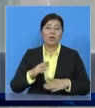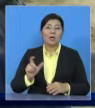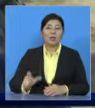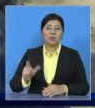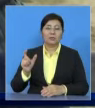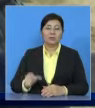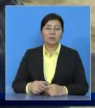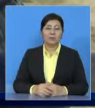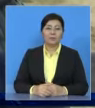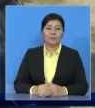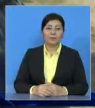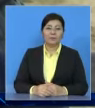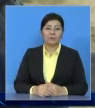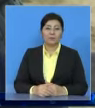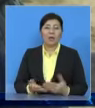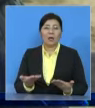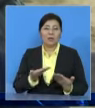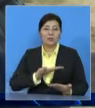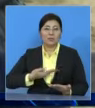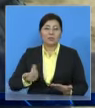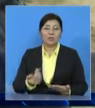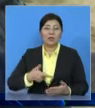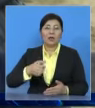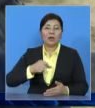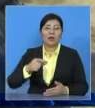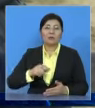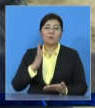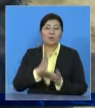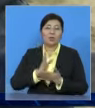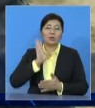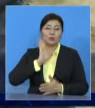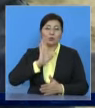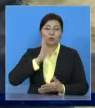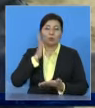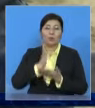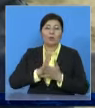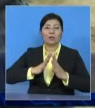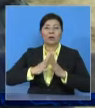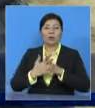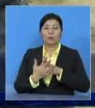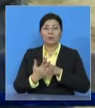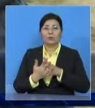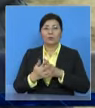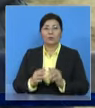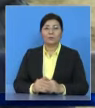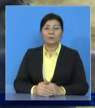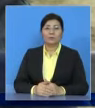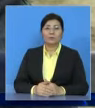жатыр. Қазір деген бізге газ өткізді, су өткізді, ауыл өрік нетіп